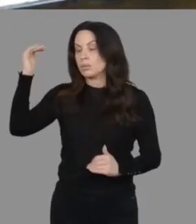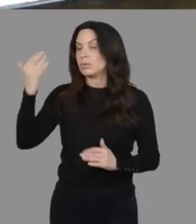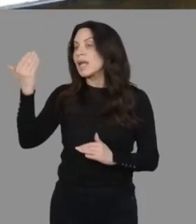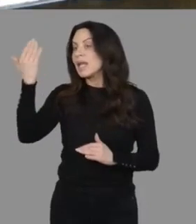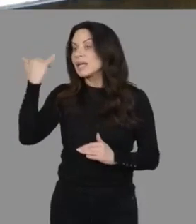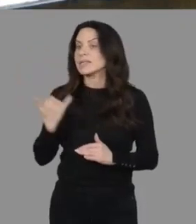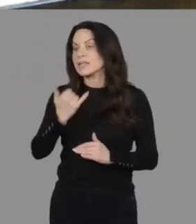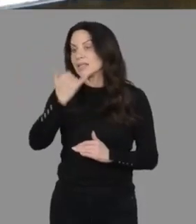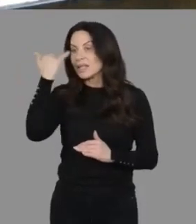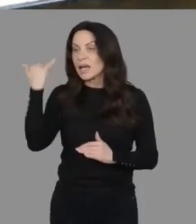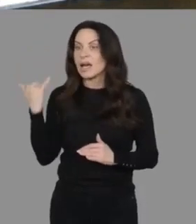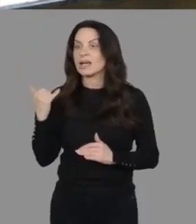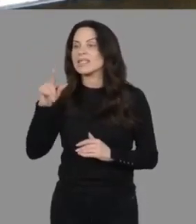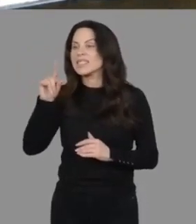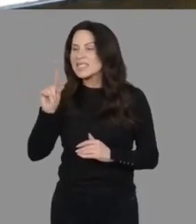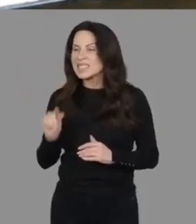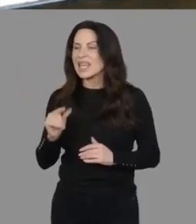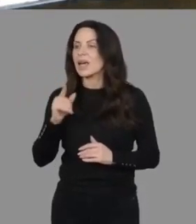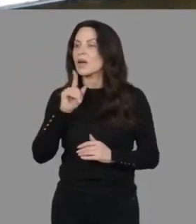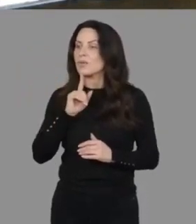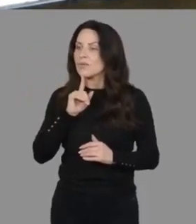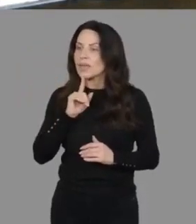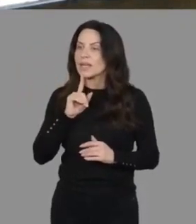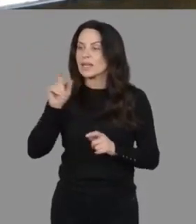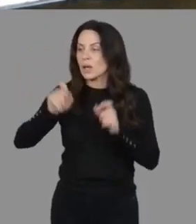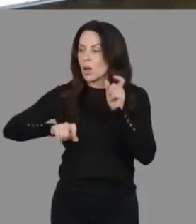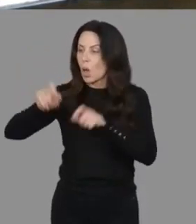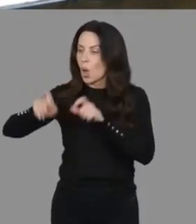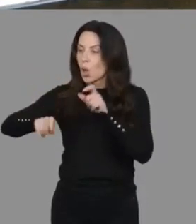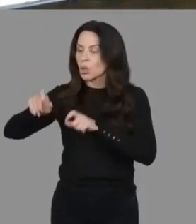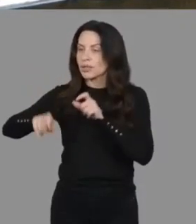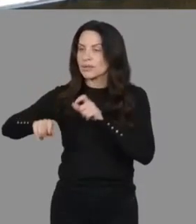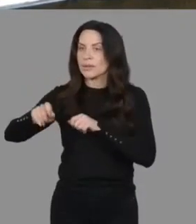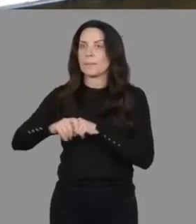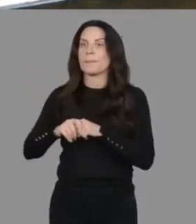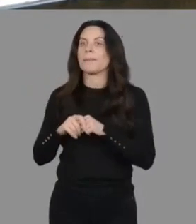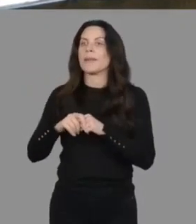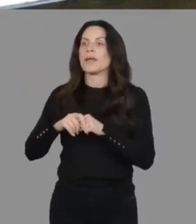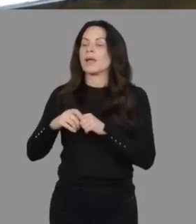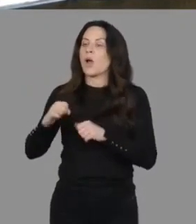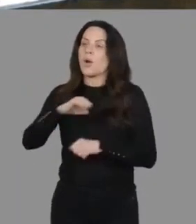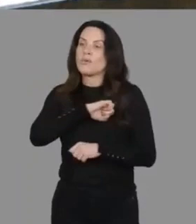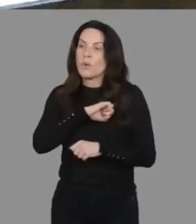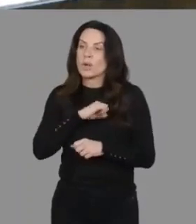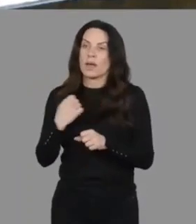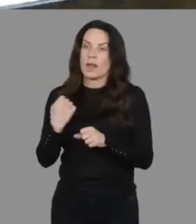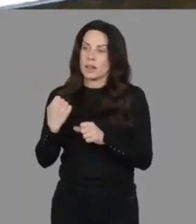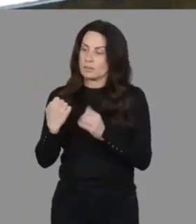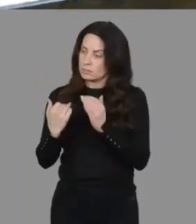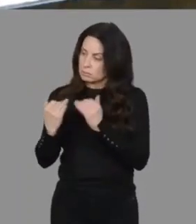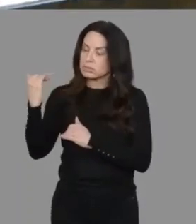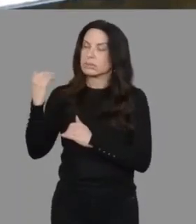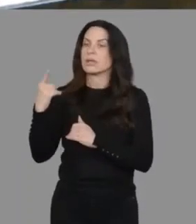Jahren sehr wenige sehr stark profitiert. Die großen Vermögen sind angestiegen und die